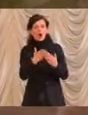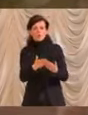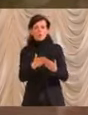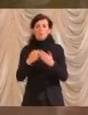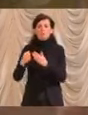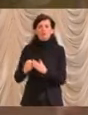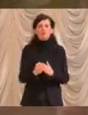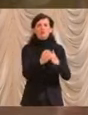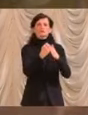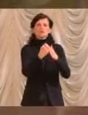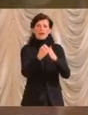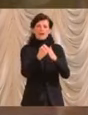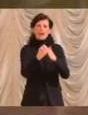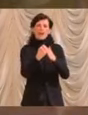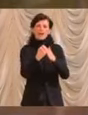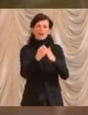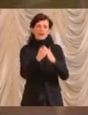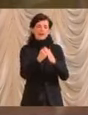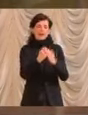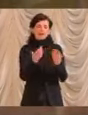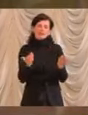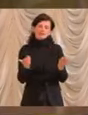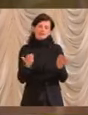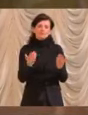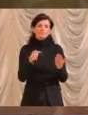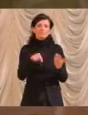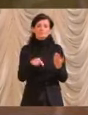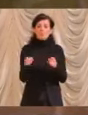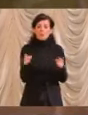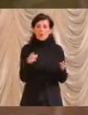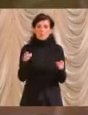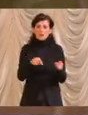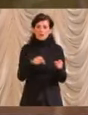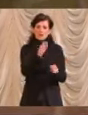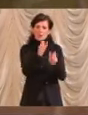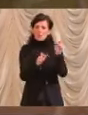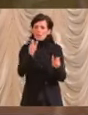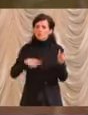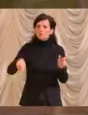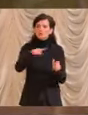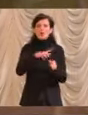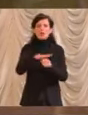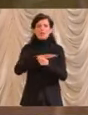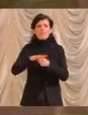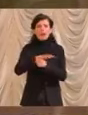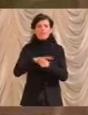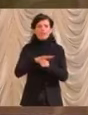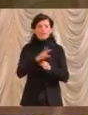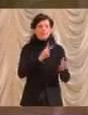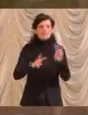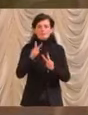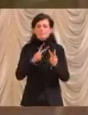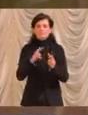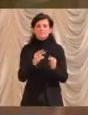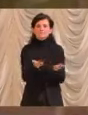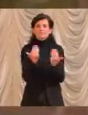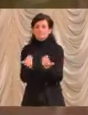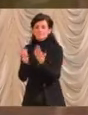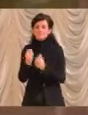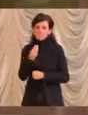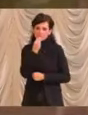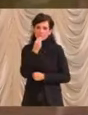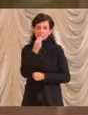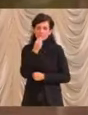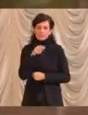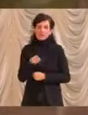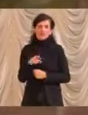difficoltà a reperire generi alimentari, prodotti di prima necessità. Io vorrei davvero